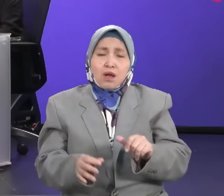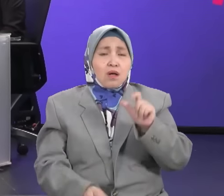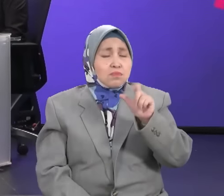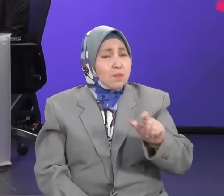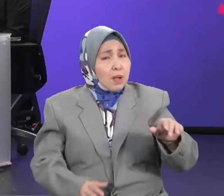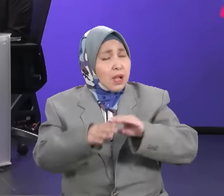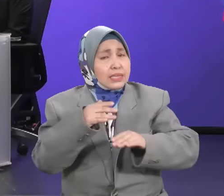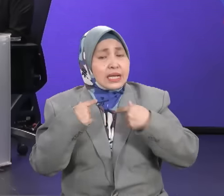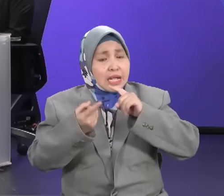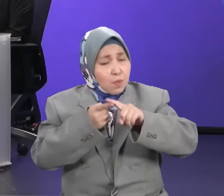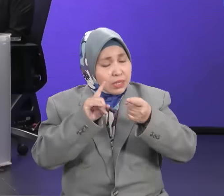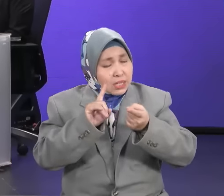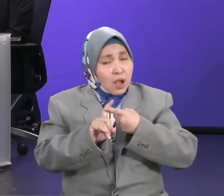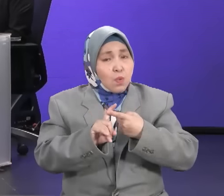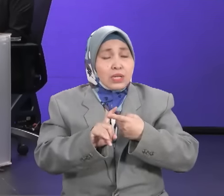kawan-kawan